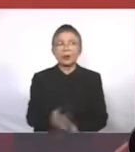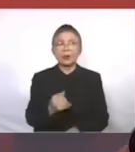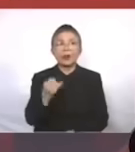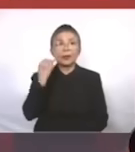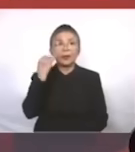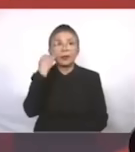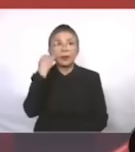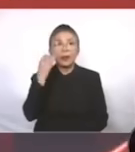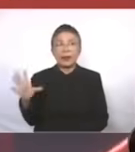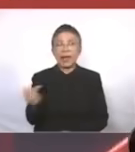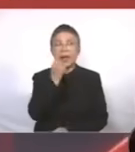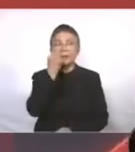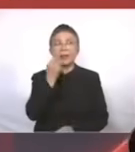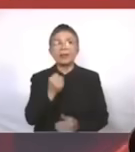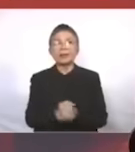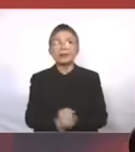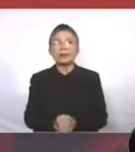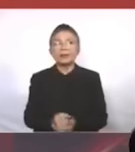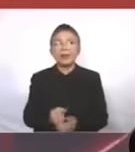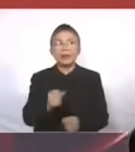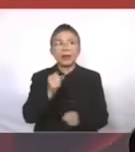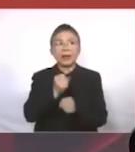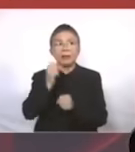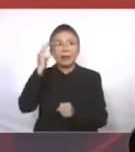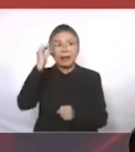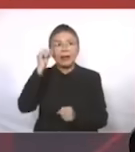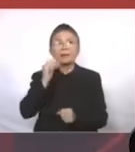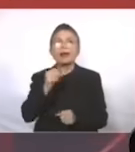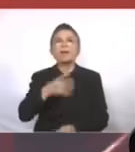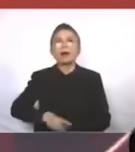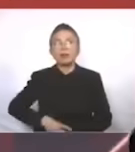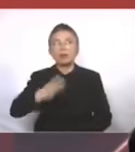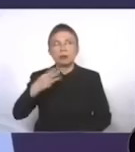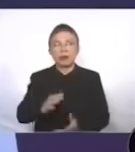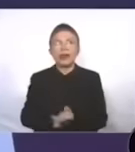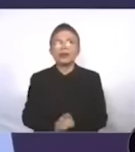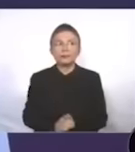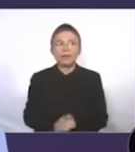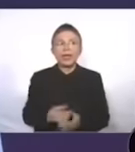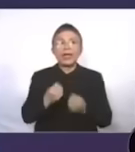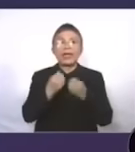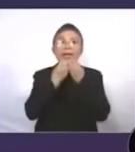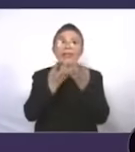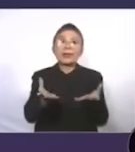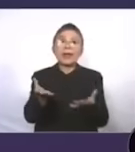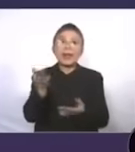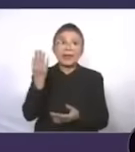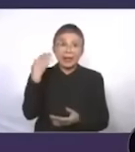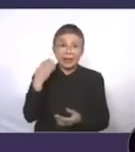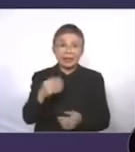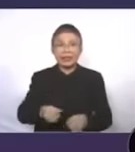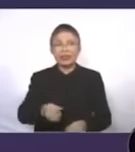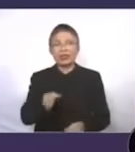ini gejalanya di realitas sosial tampaknya sudah terlihat dengan jelas kemudian juga di hasil